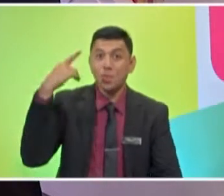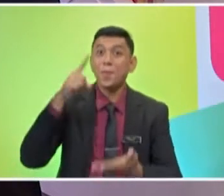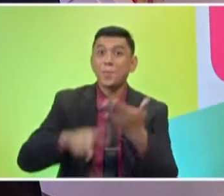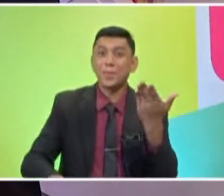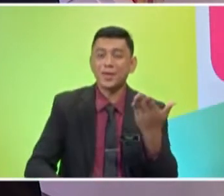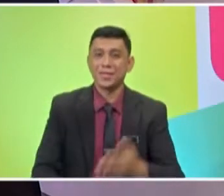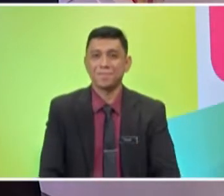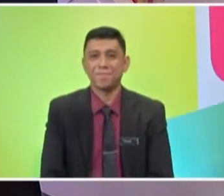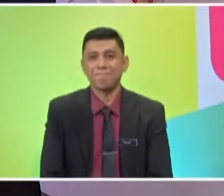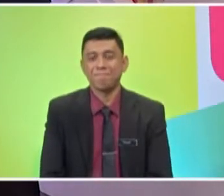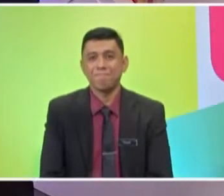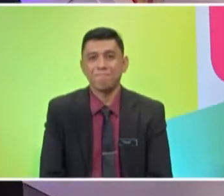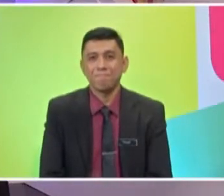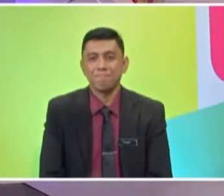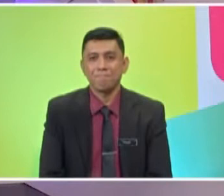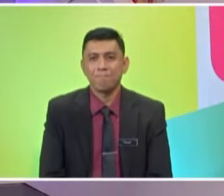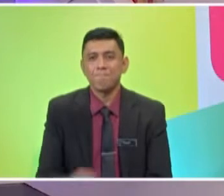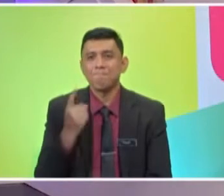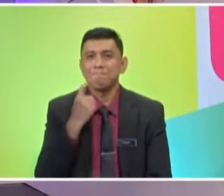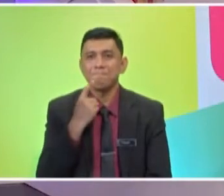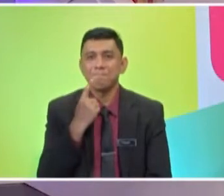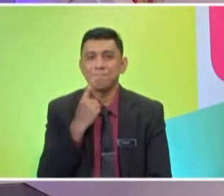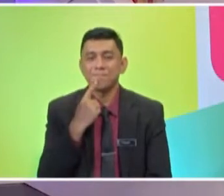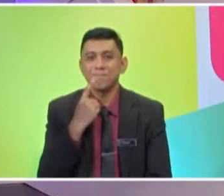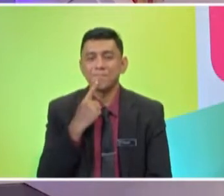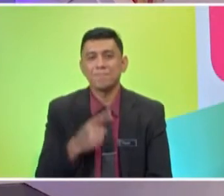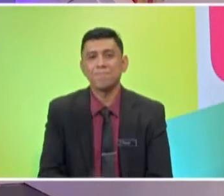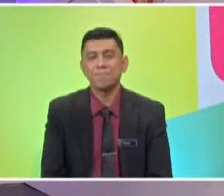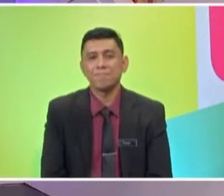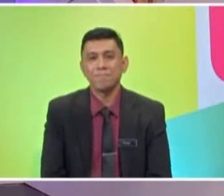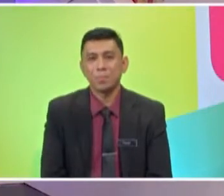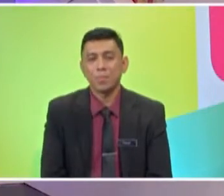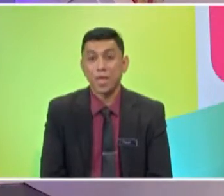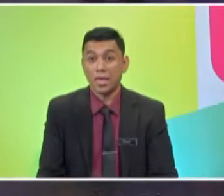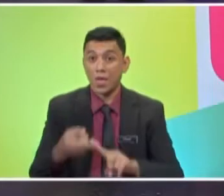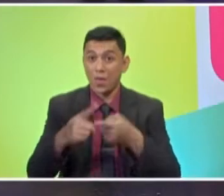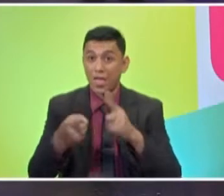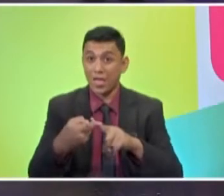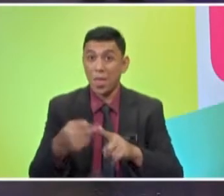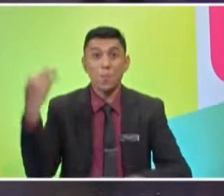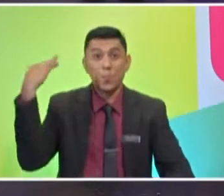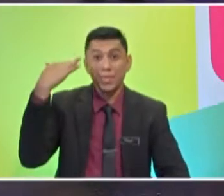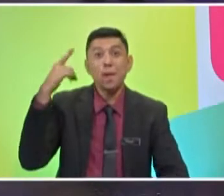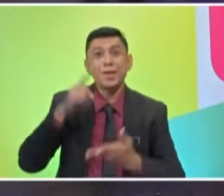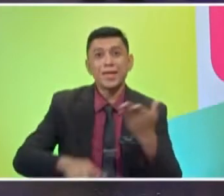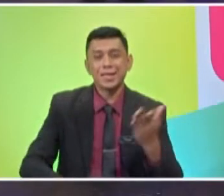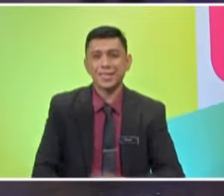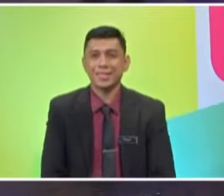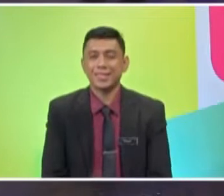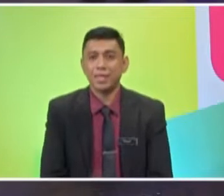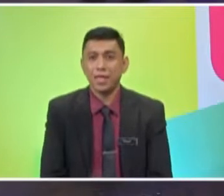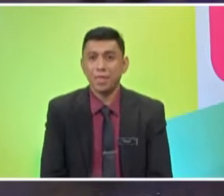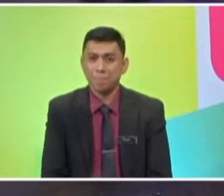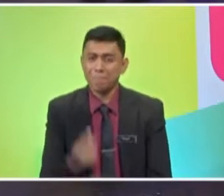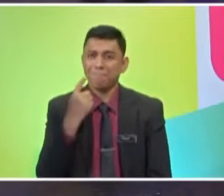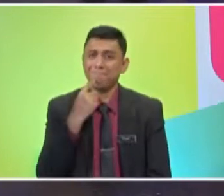Bunyi apa ya? Bunyi apa tu? Alamak. Kawan-kawan. Bunyi apa ya?